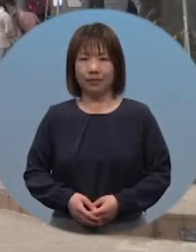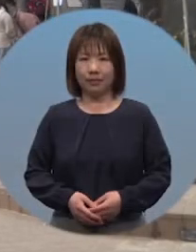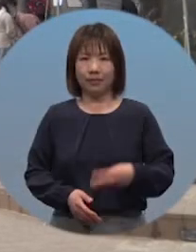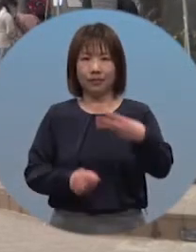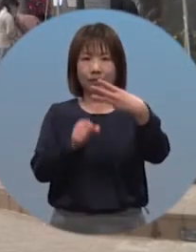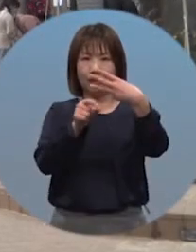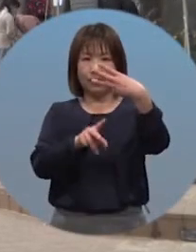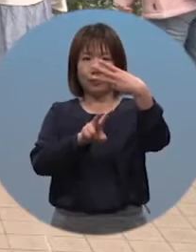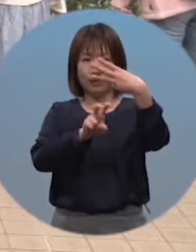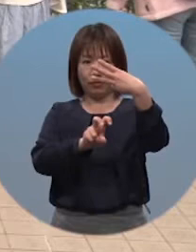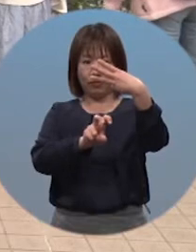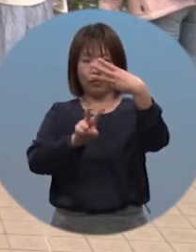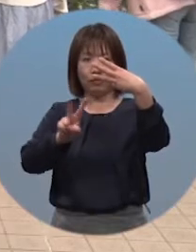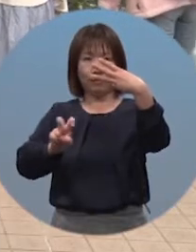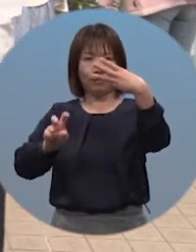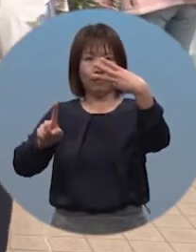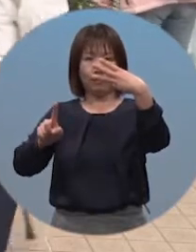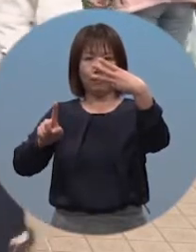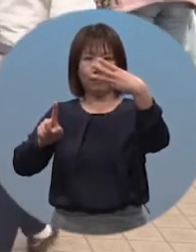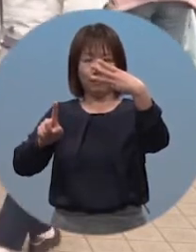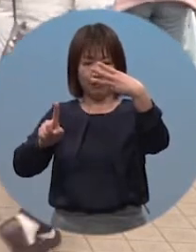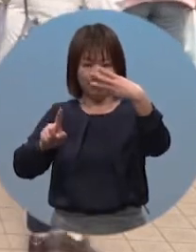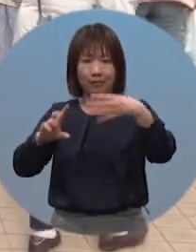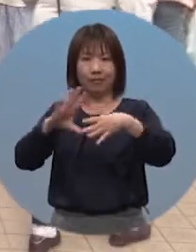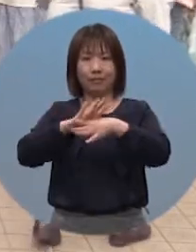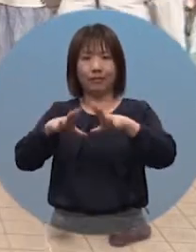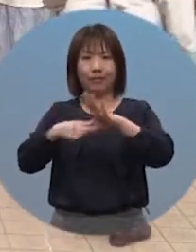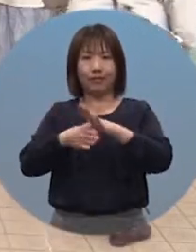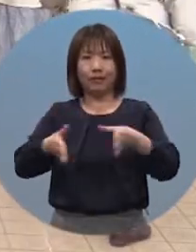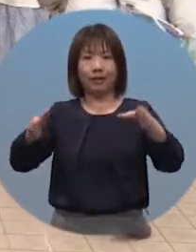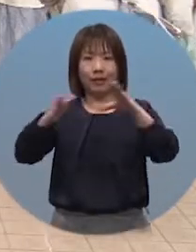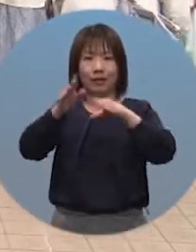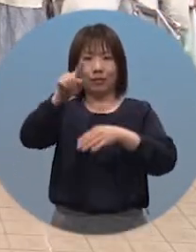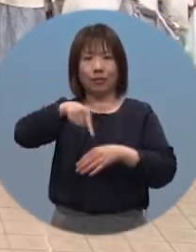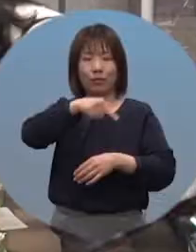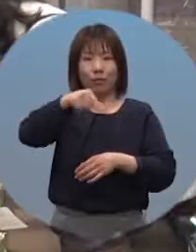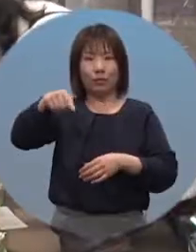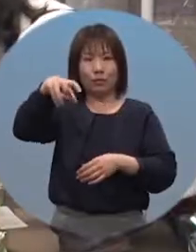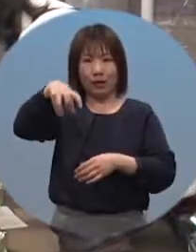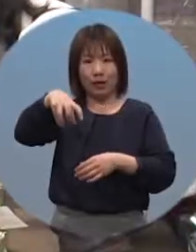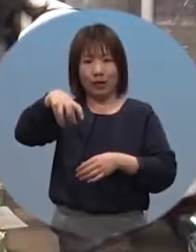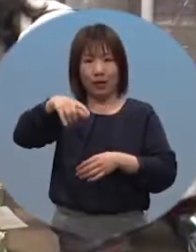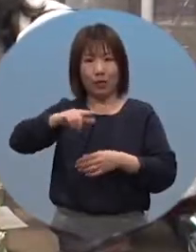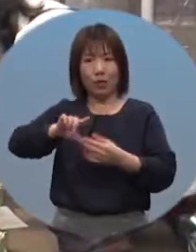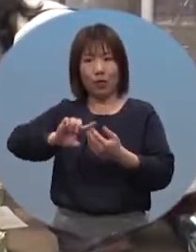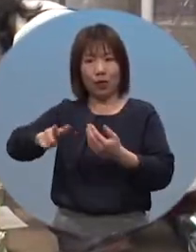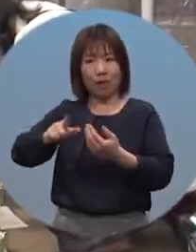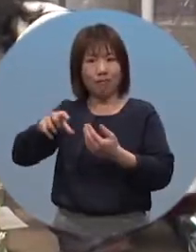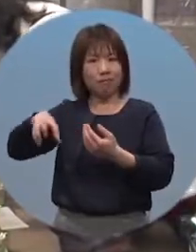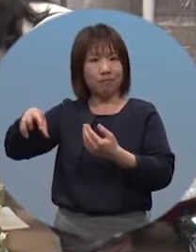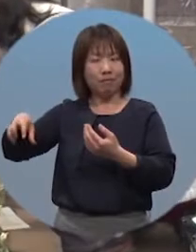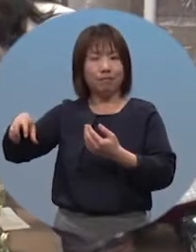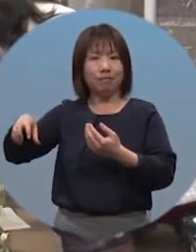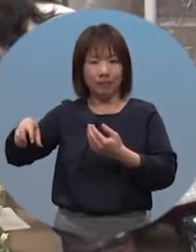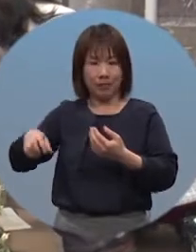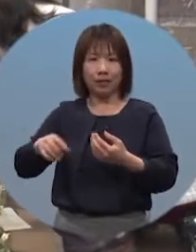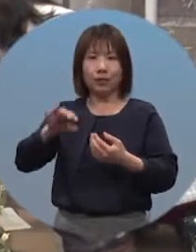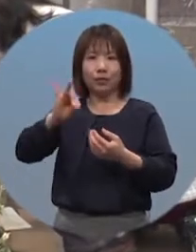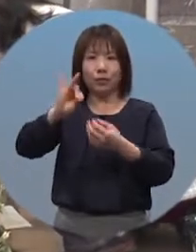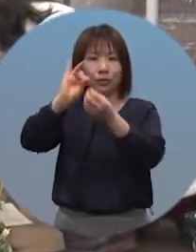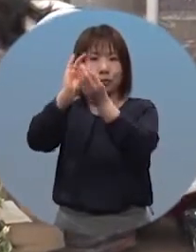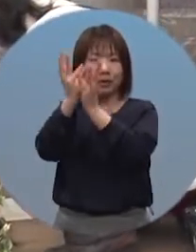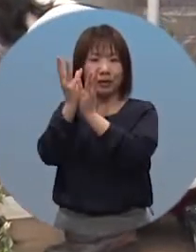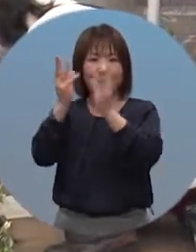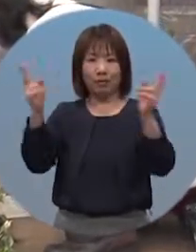20mar 21日野々市市文化会館フォルテを中心に花と緑のの市椿まつりが